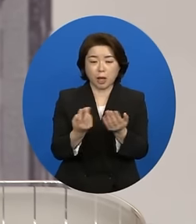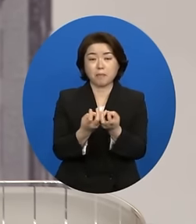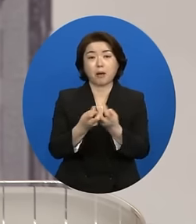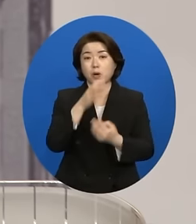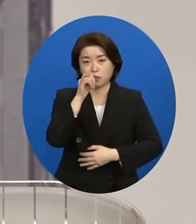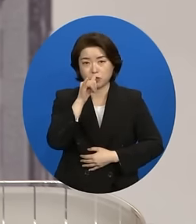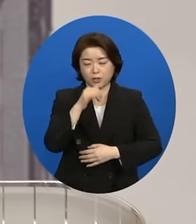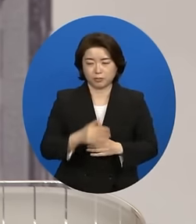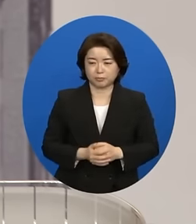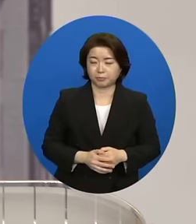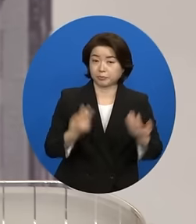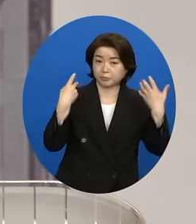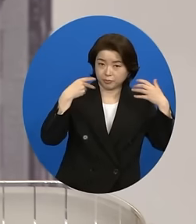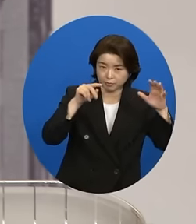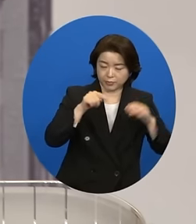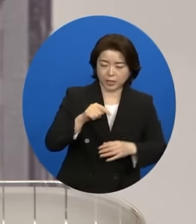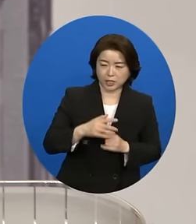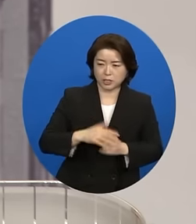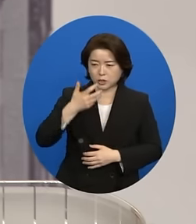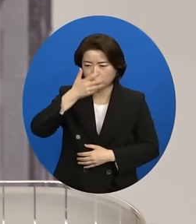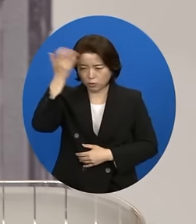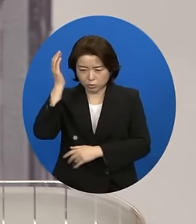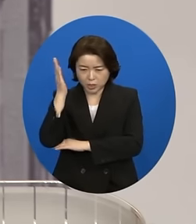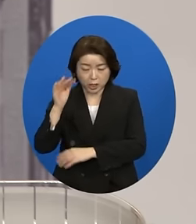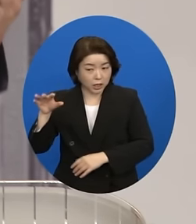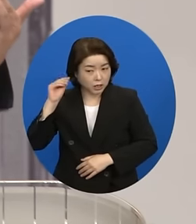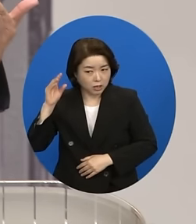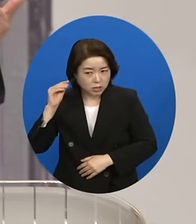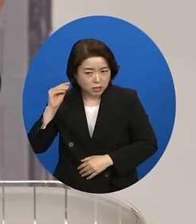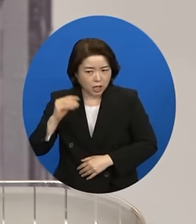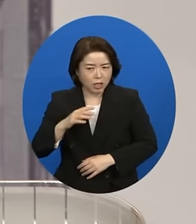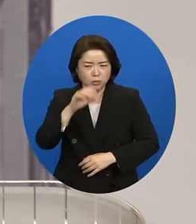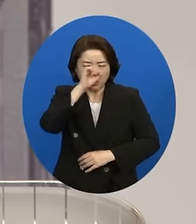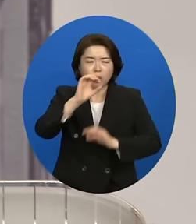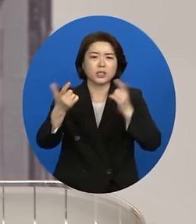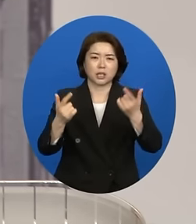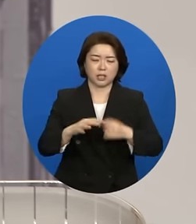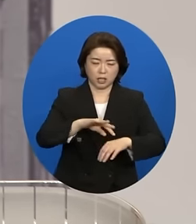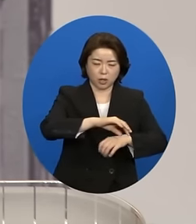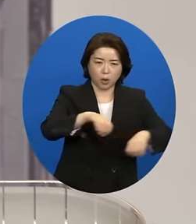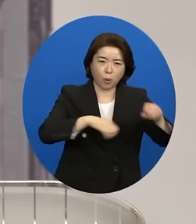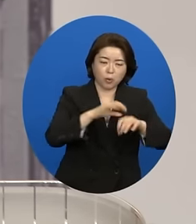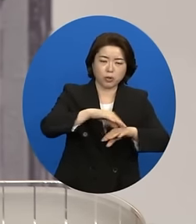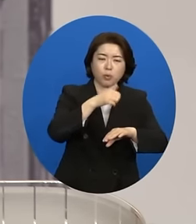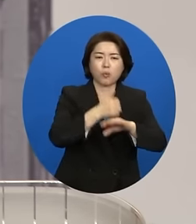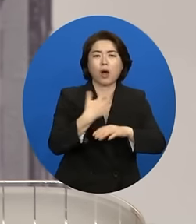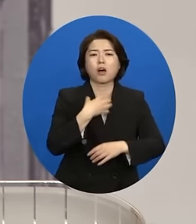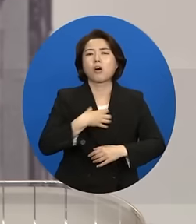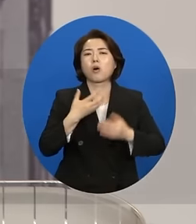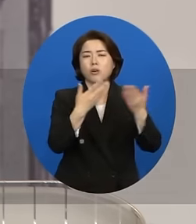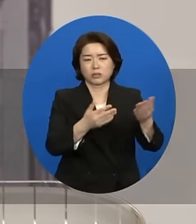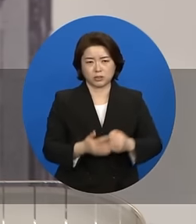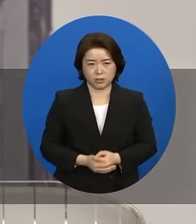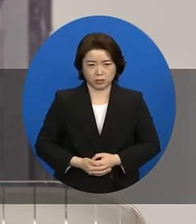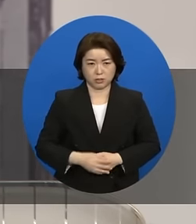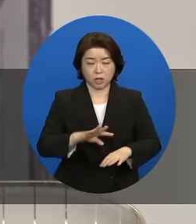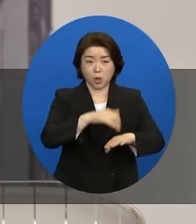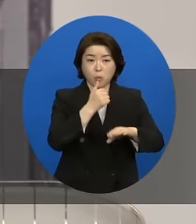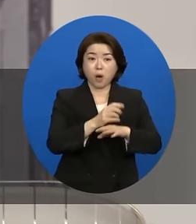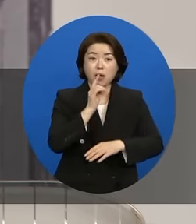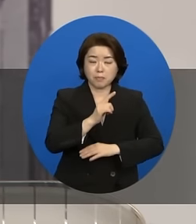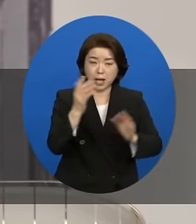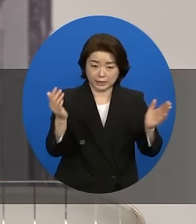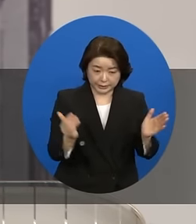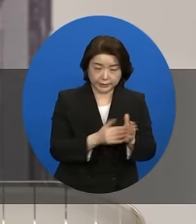꿈 이야기를 들었을 때 그는 좋아하지 않았어요. 오히려 왕을 걱정합니다. 어떻게 얘기를 하냐면 19절에 왕의 말이 끝났을 때